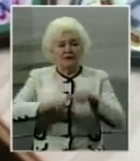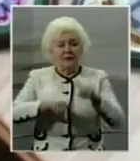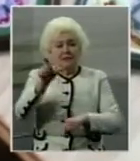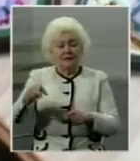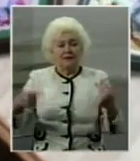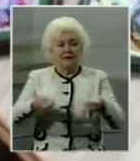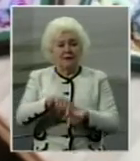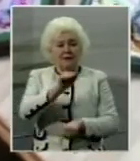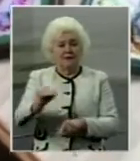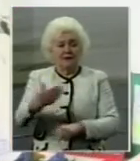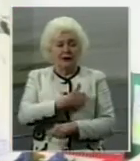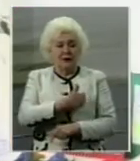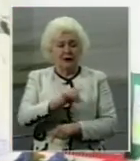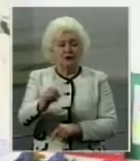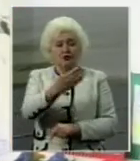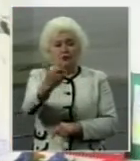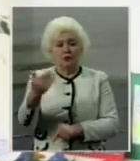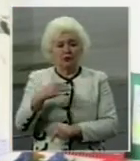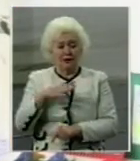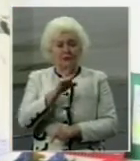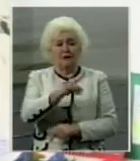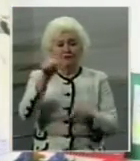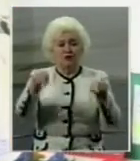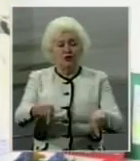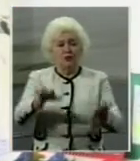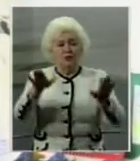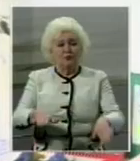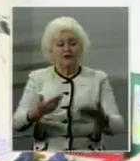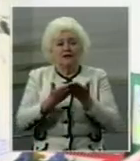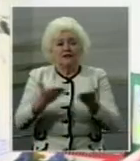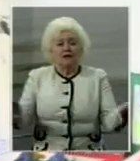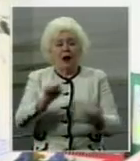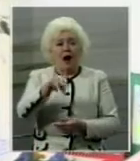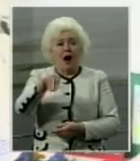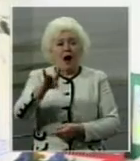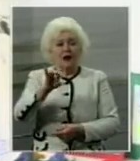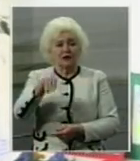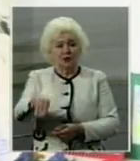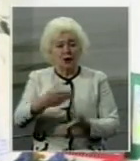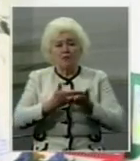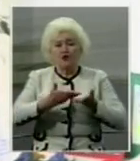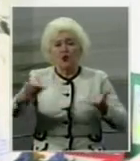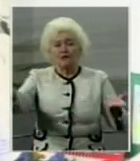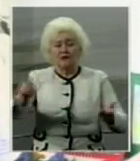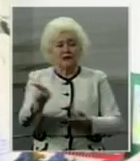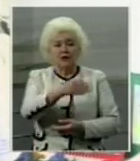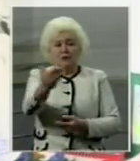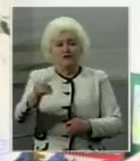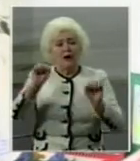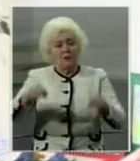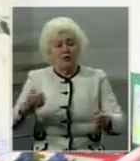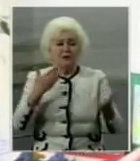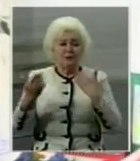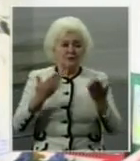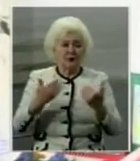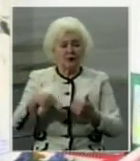таких дітей прагнемо, щоб у нас був якийсь у цьому місці простір, арт-простір, де б вони могли і